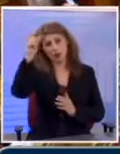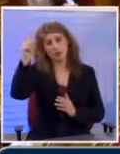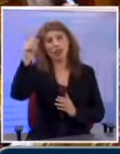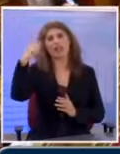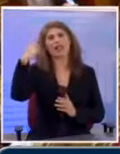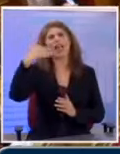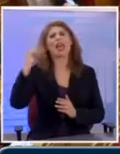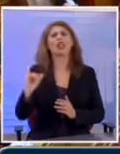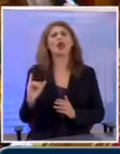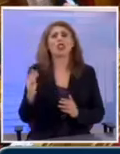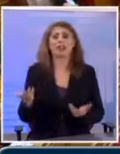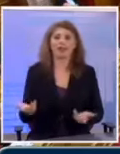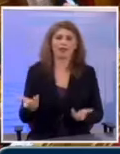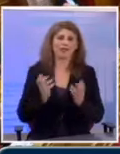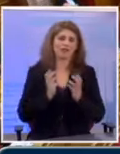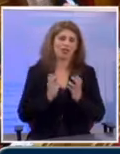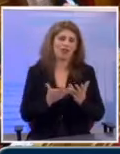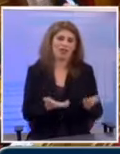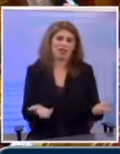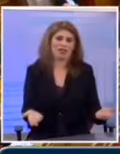επιτέλους. Σοβαρευτείτε.